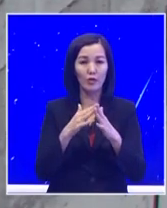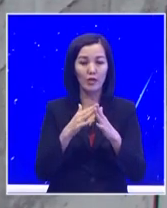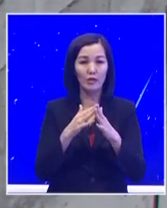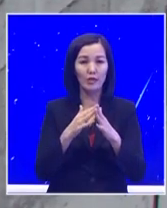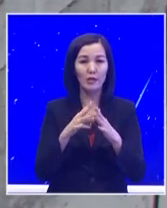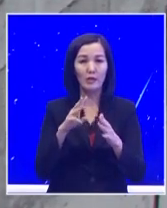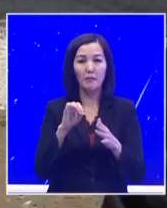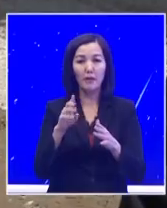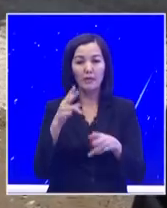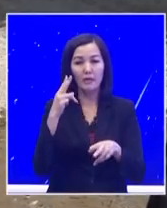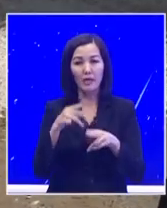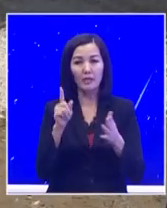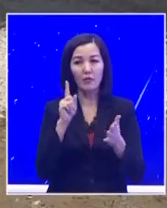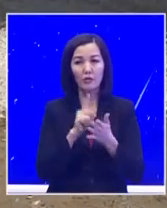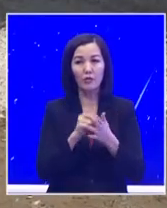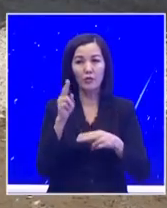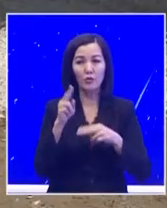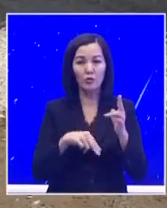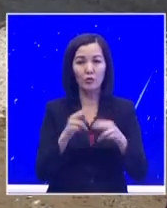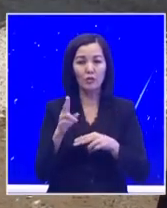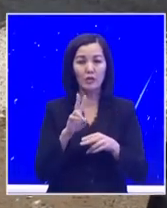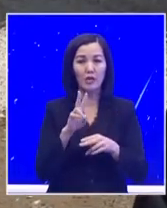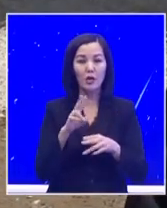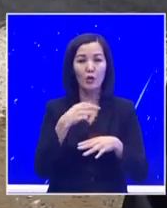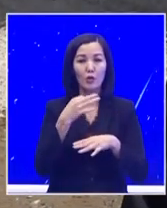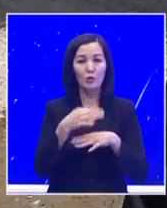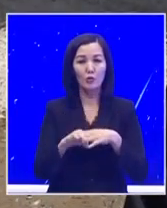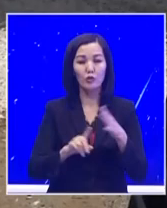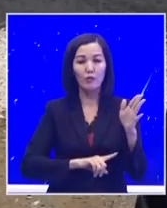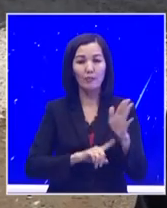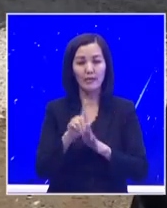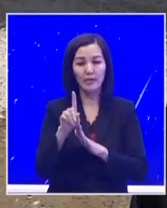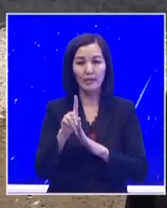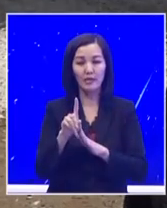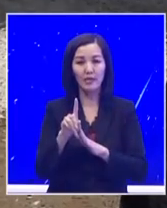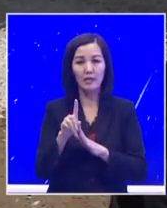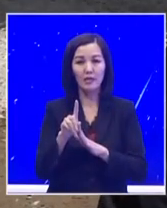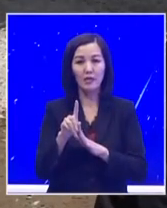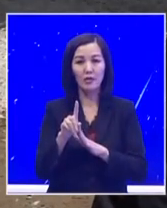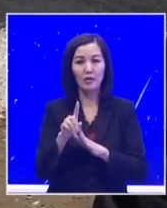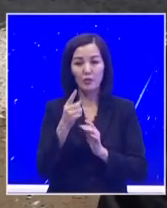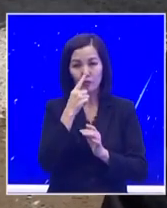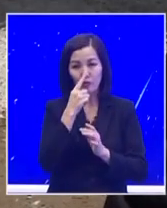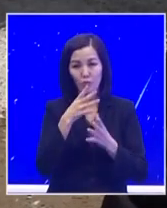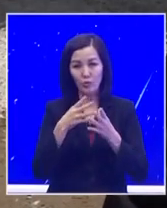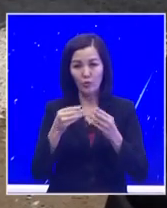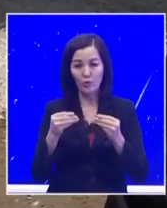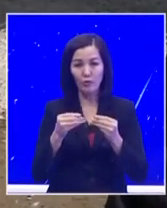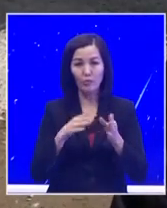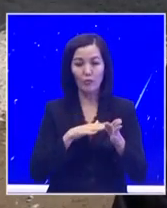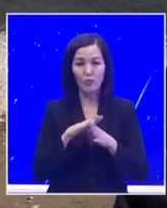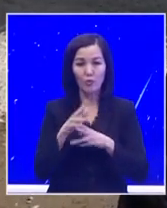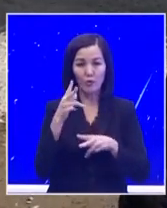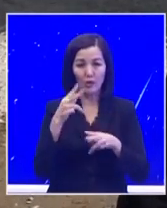Мамырда аяқталуы тиіс. Құрылысты біз ноябр айында бастадық. Алла бұйыртса, осы апрельдің аяғында полный сдача жасаймыз деп